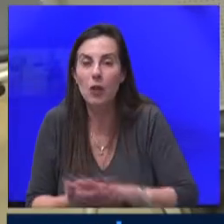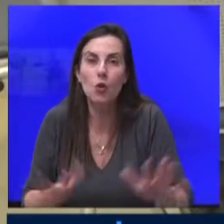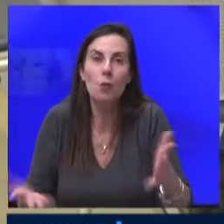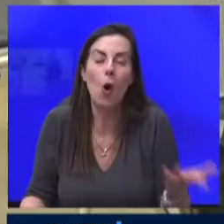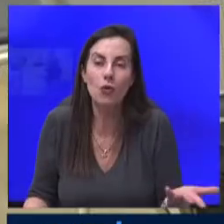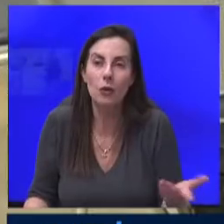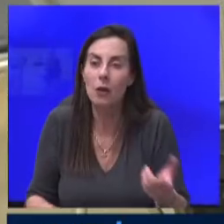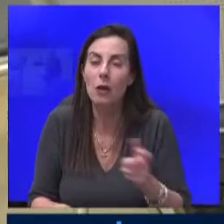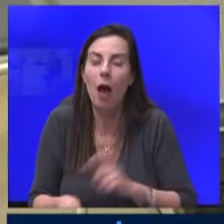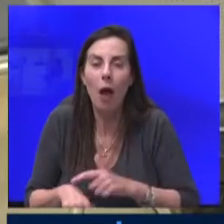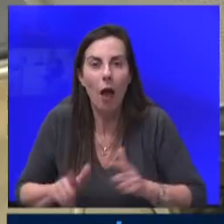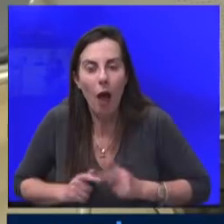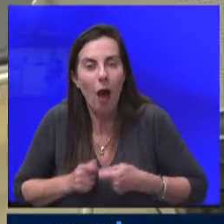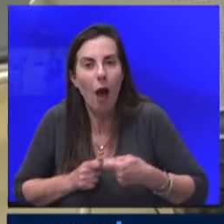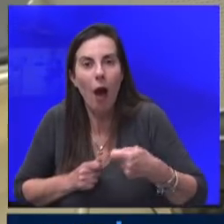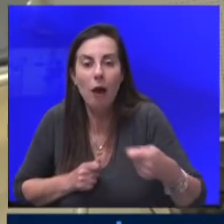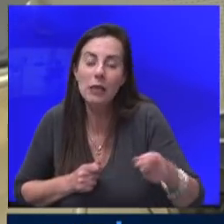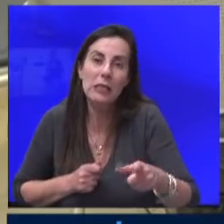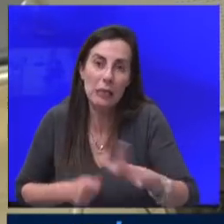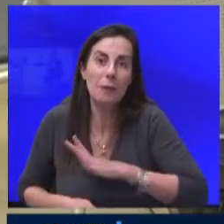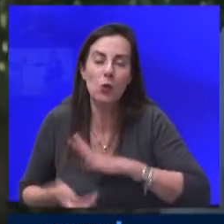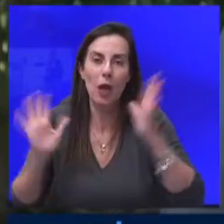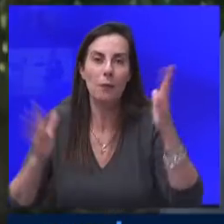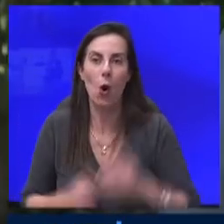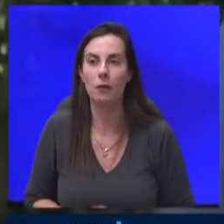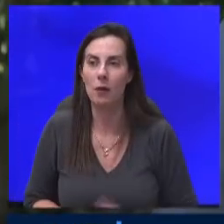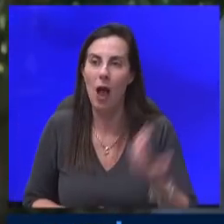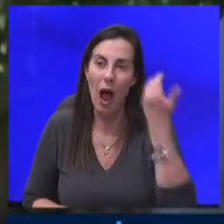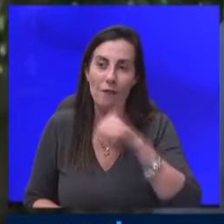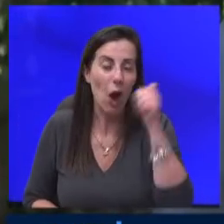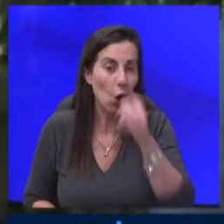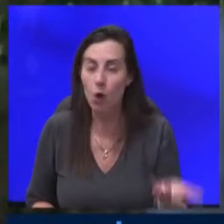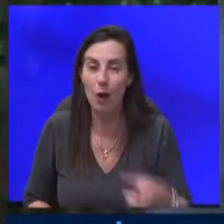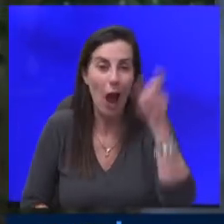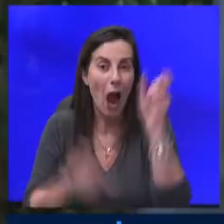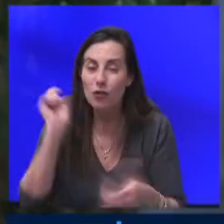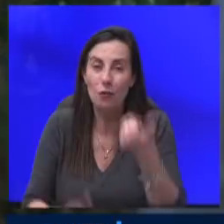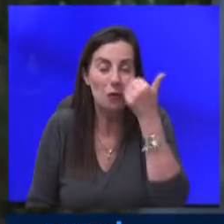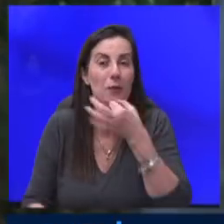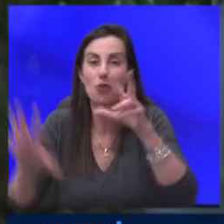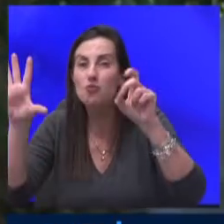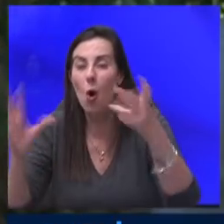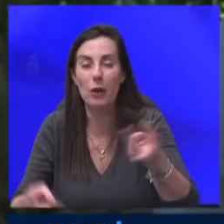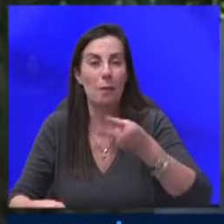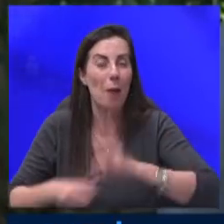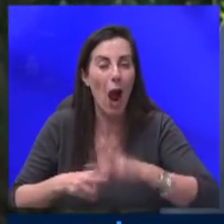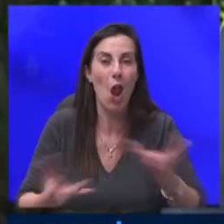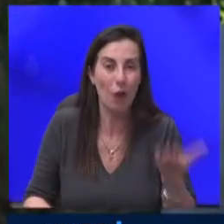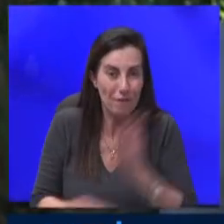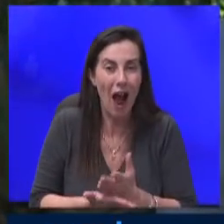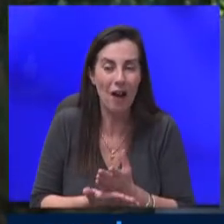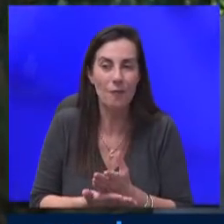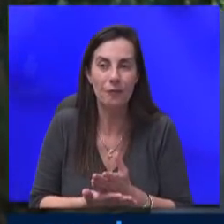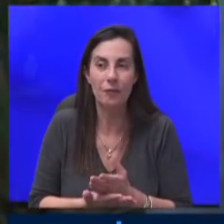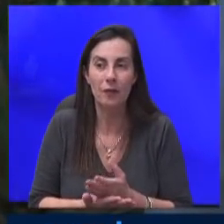של הזמן ההמתנה יהיה מחיר כבד. חבל על כל יום. אנשים מבוגרים, בני 80, עם מחלות קשות,